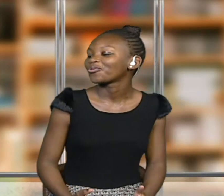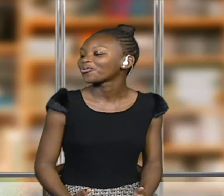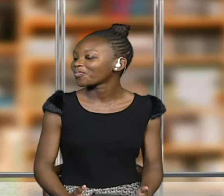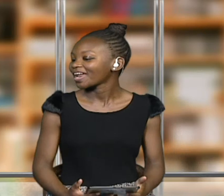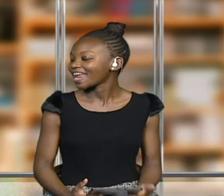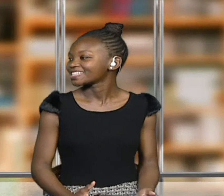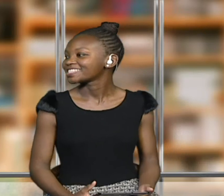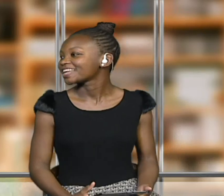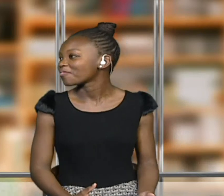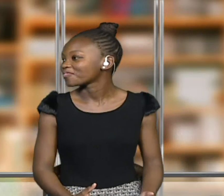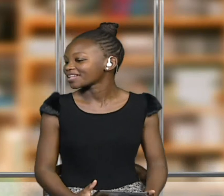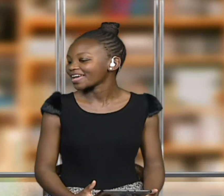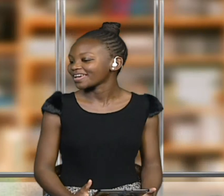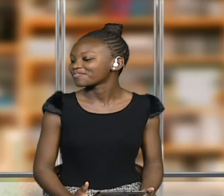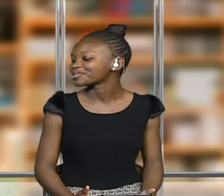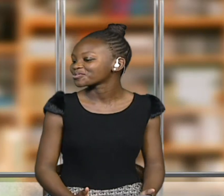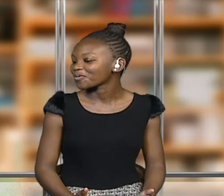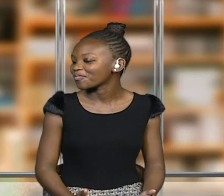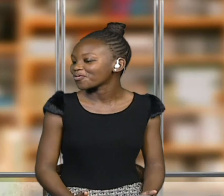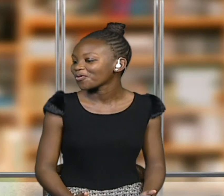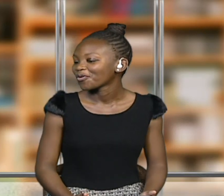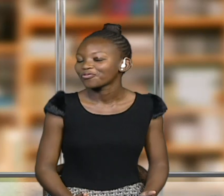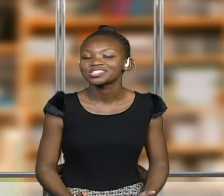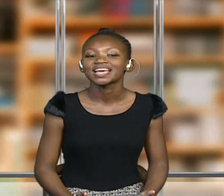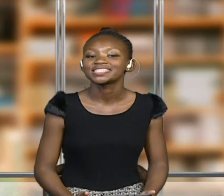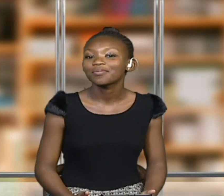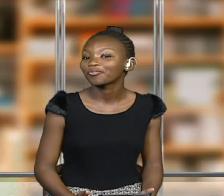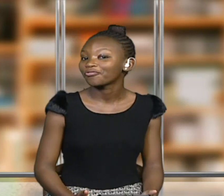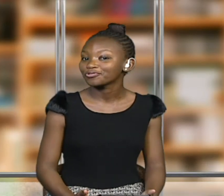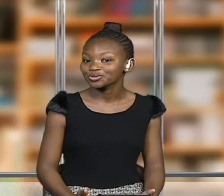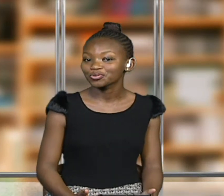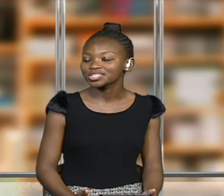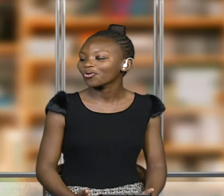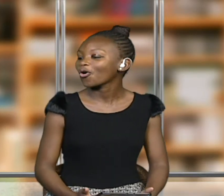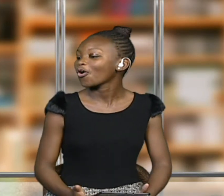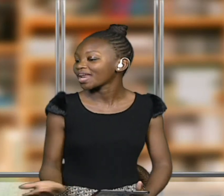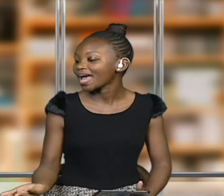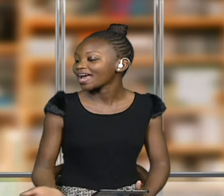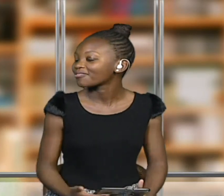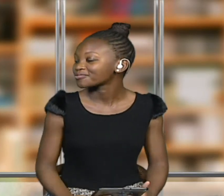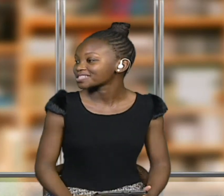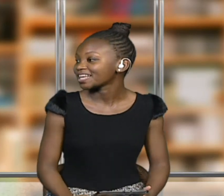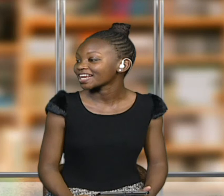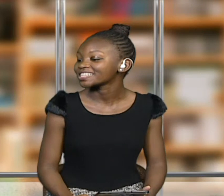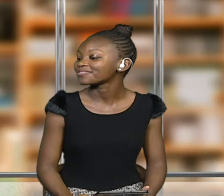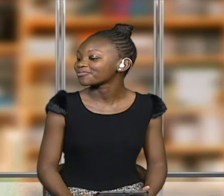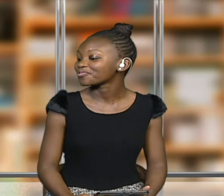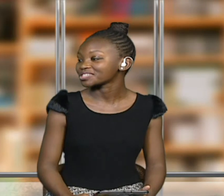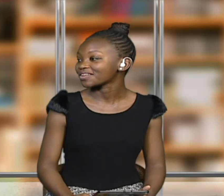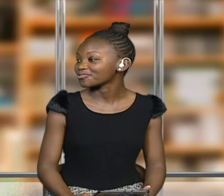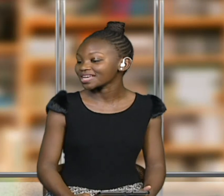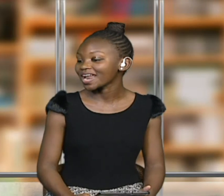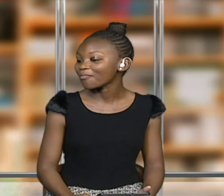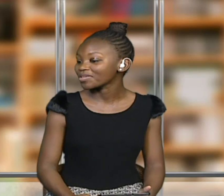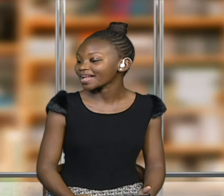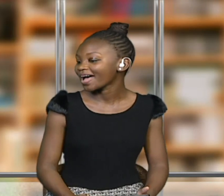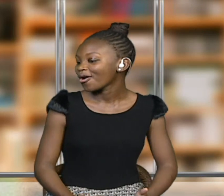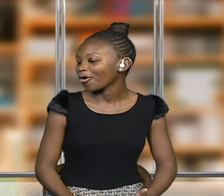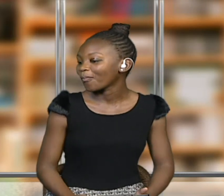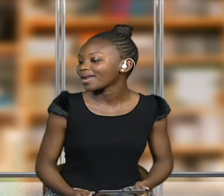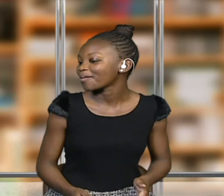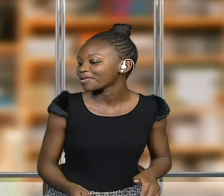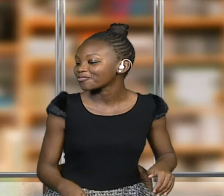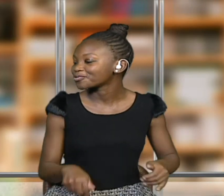Sibonga kakhulu kuba nathi namhla Miss Gwebu futhi ngethemba umfundzi ukuthi kukhona la kufundzile kulesifundo sethu